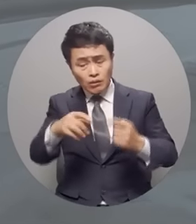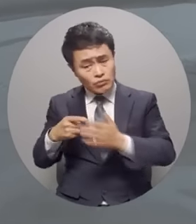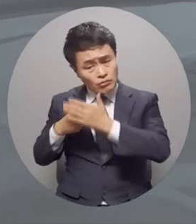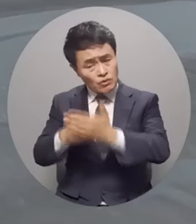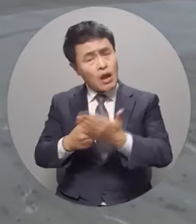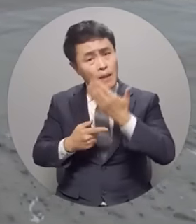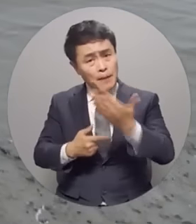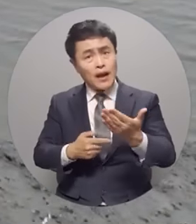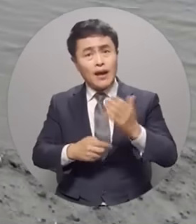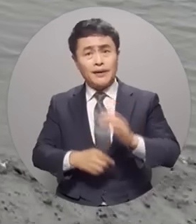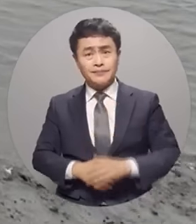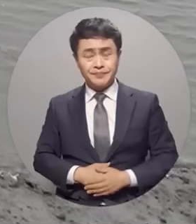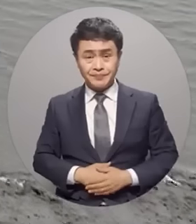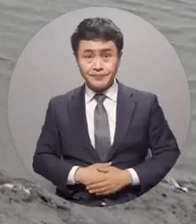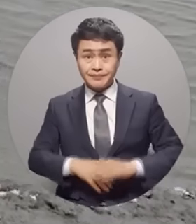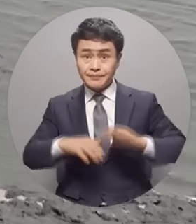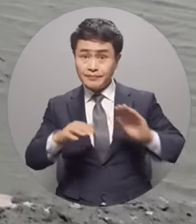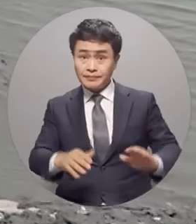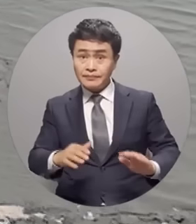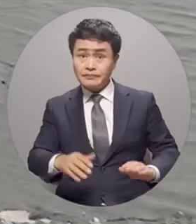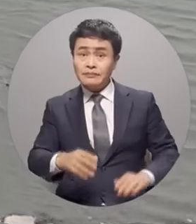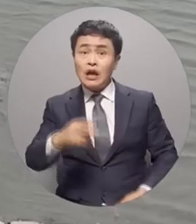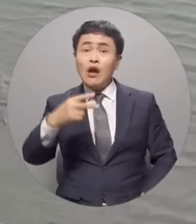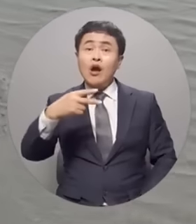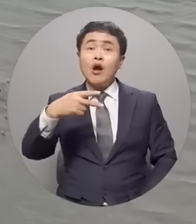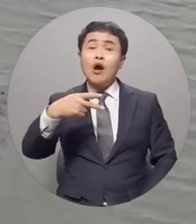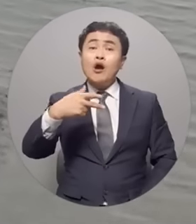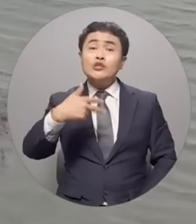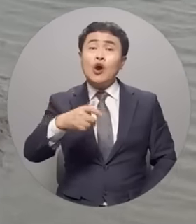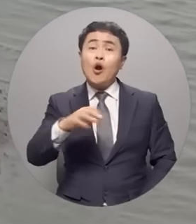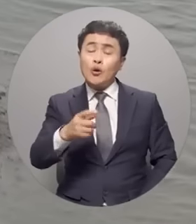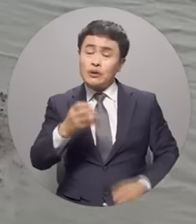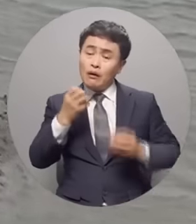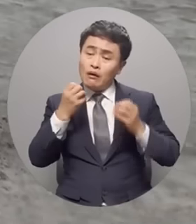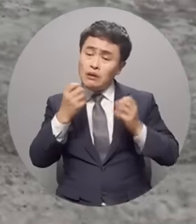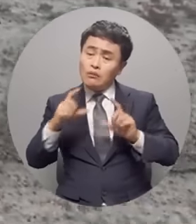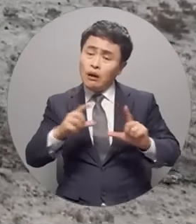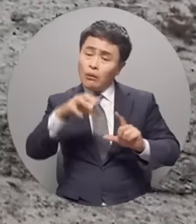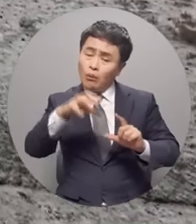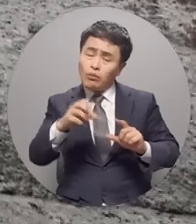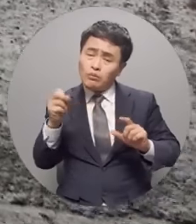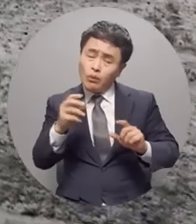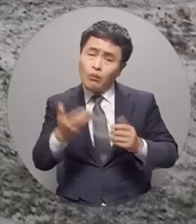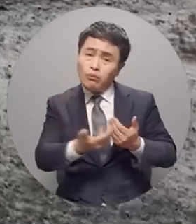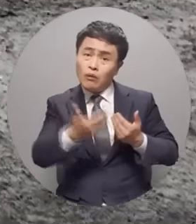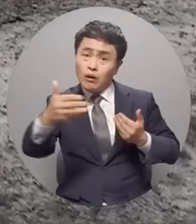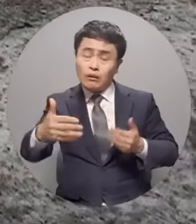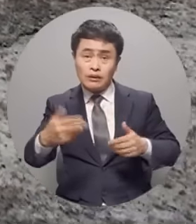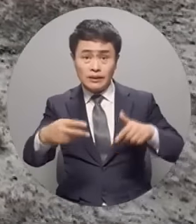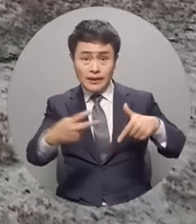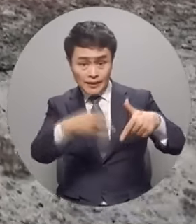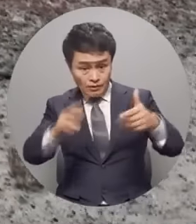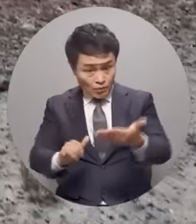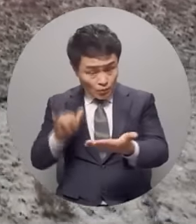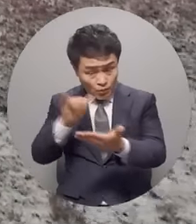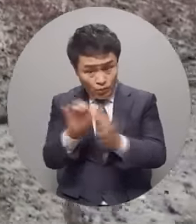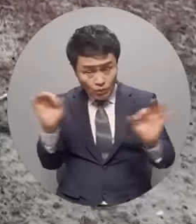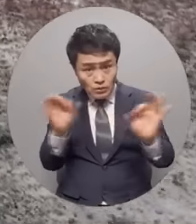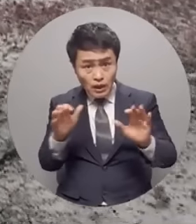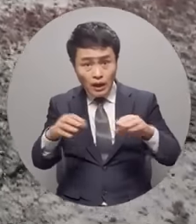가능성이 큽니다. 저어새는 새 보금자리를 찾아 또 떠날 겁니다. 이미 인천공항 건설 과정에서 사라진